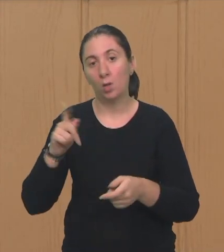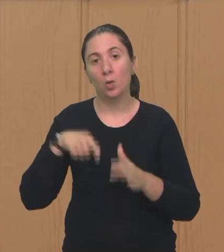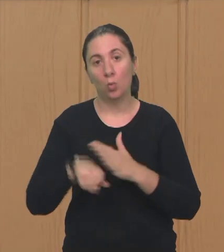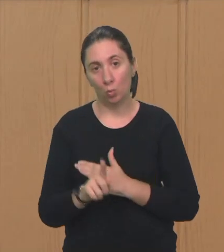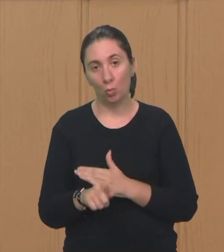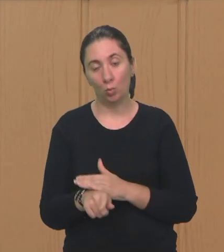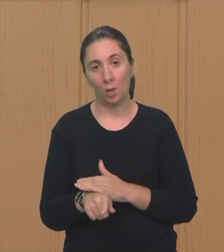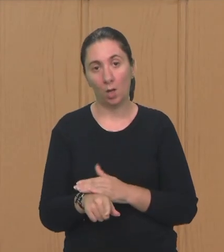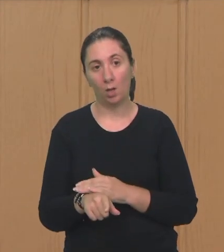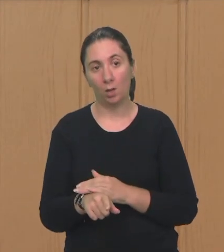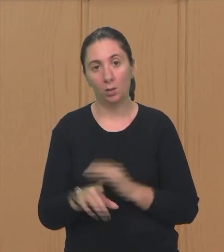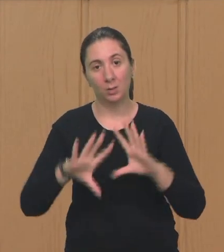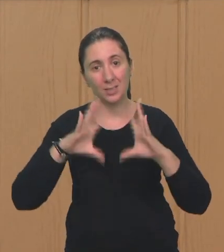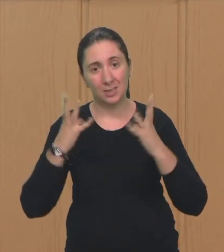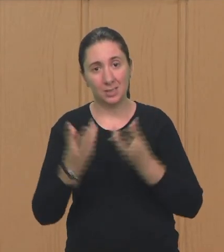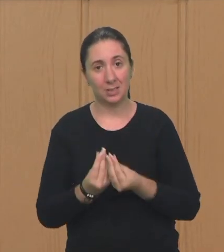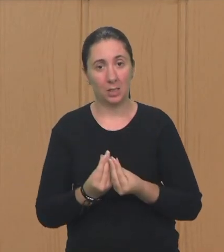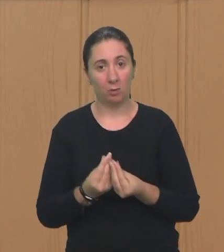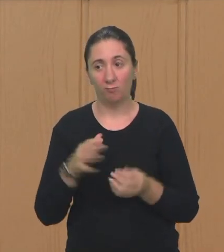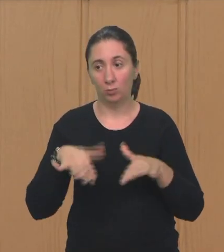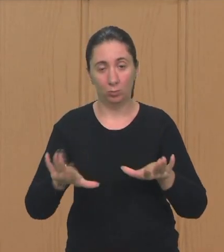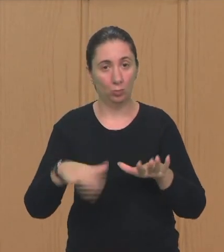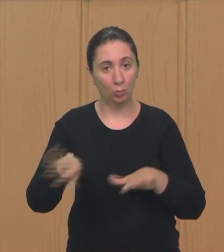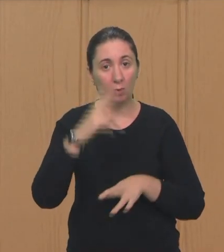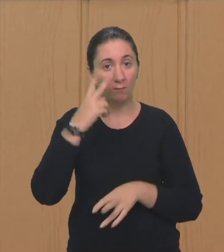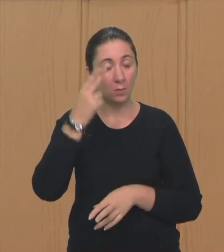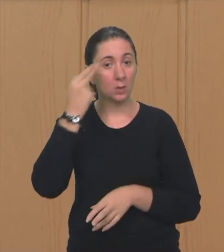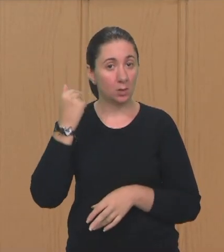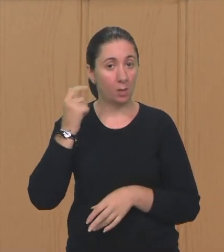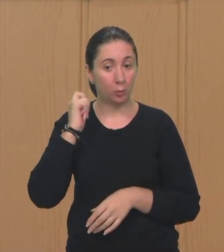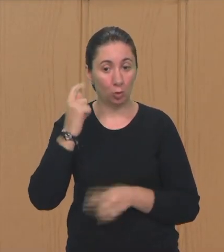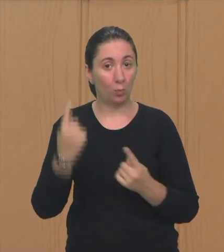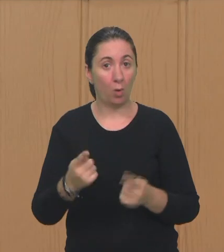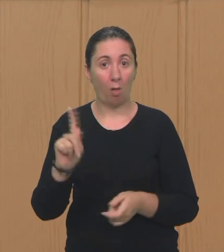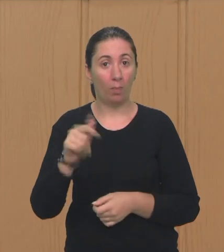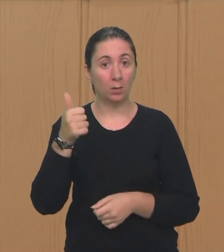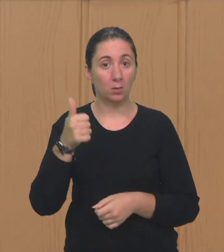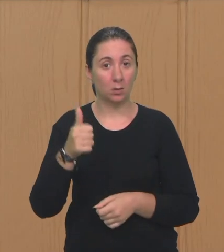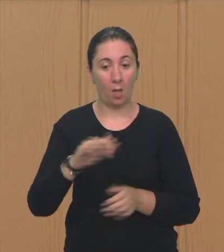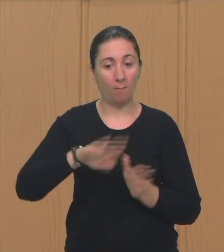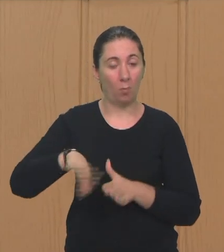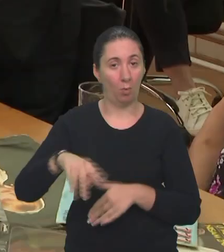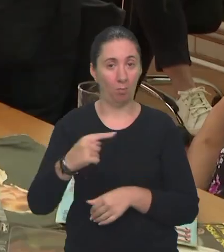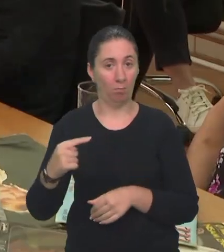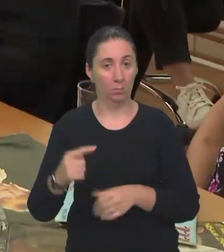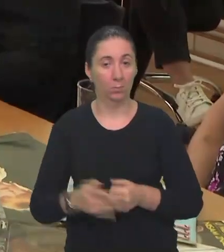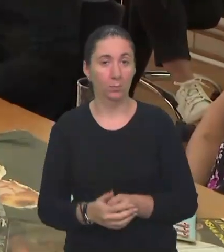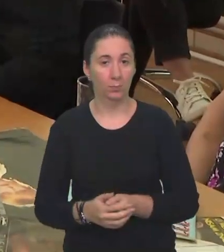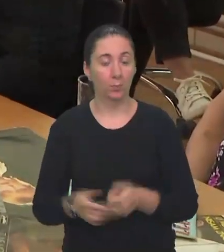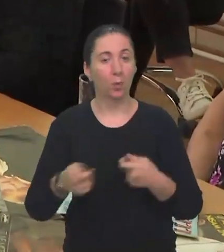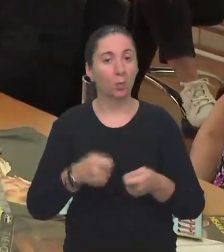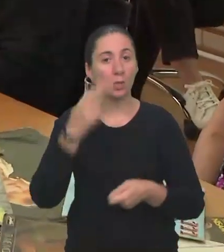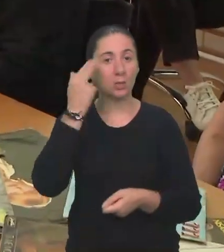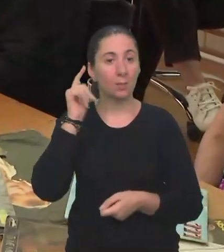unutar cjelokupnog pučanstva, da se vidi da i slijepe žene postoje, ne samo da ih se marginalizira.